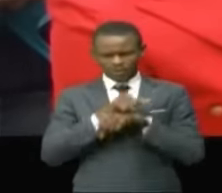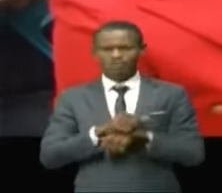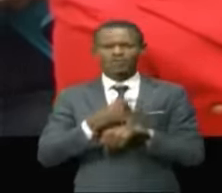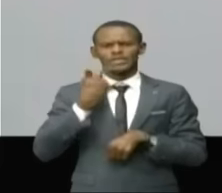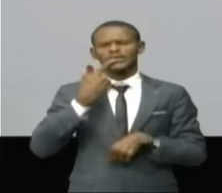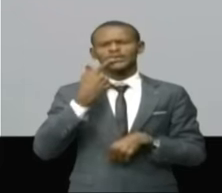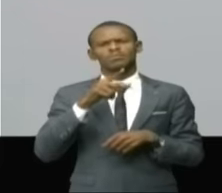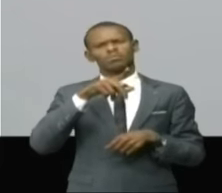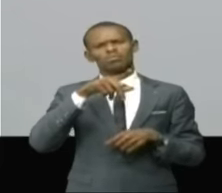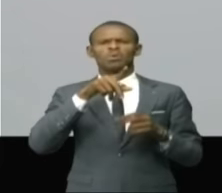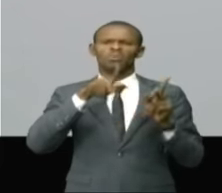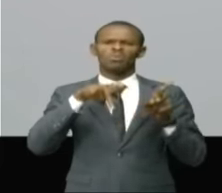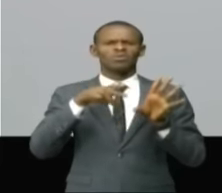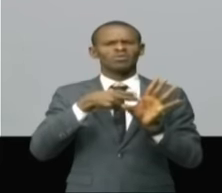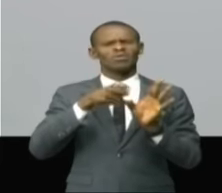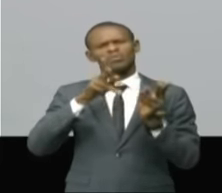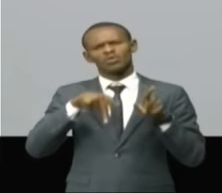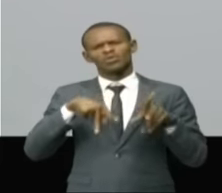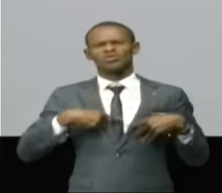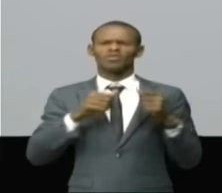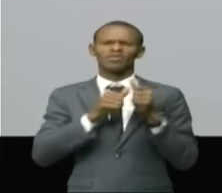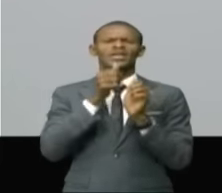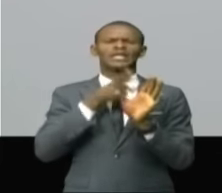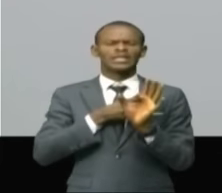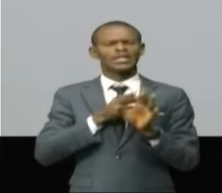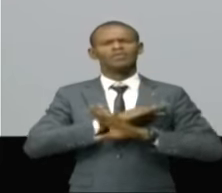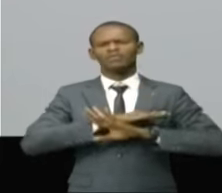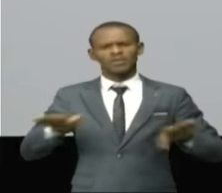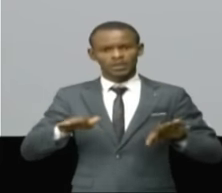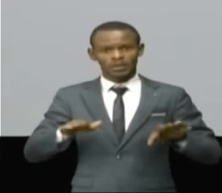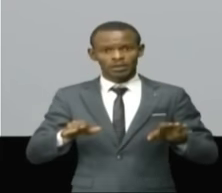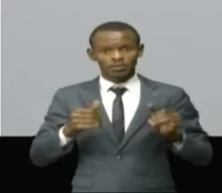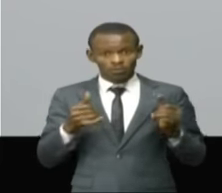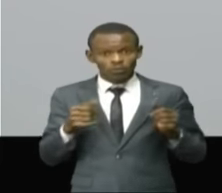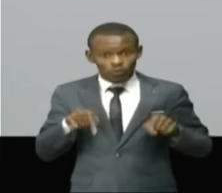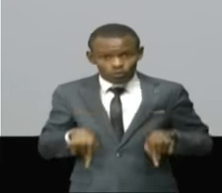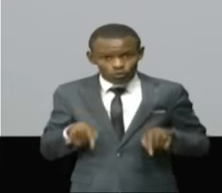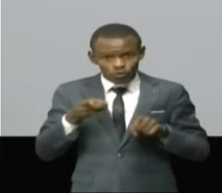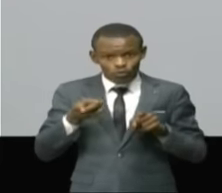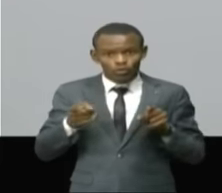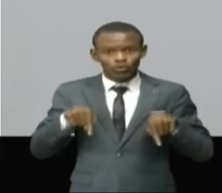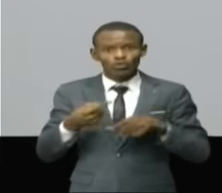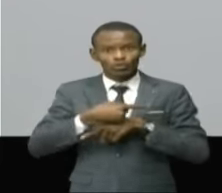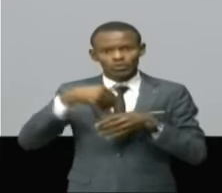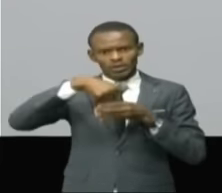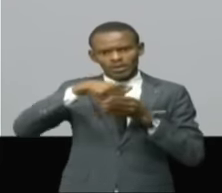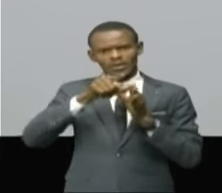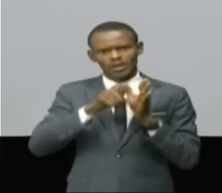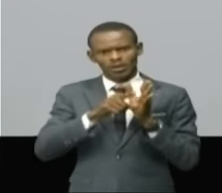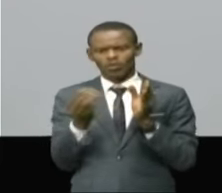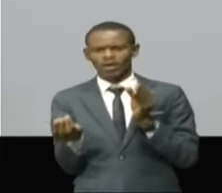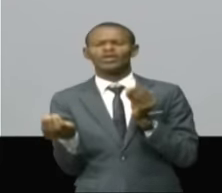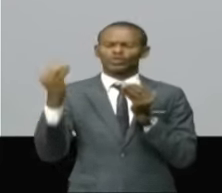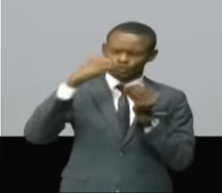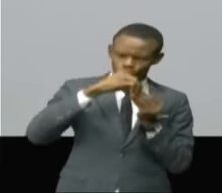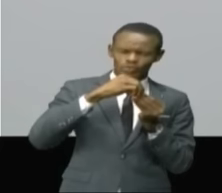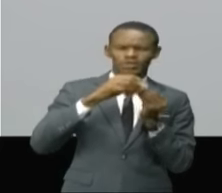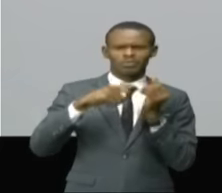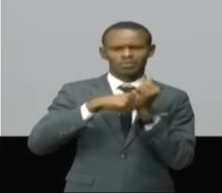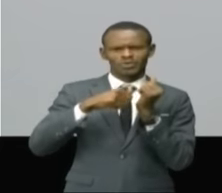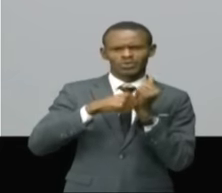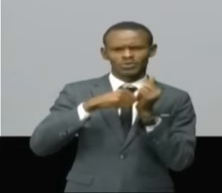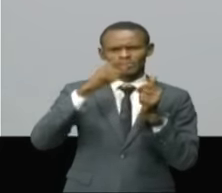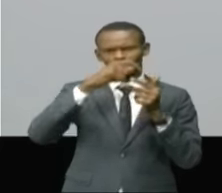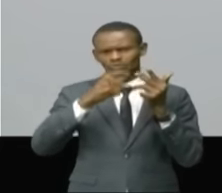personnes vivant avec handicap à d'autres catégories sociales telles que les personnes atteintes